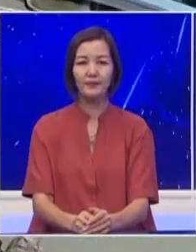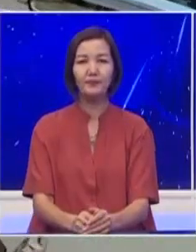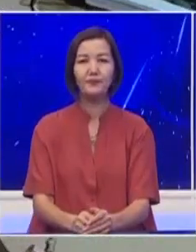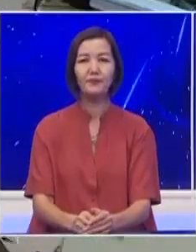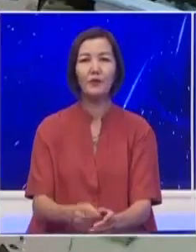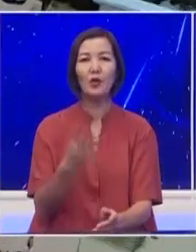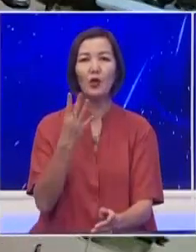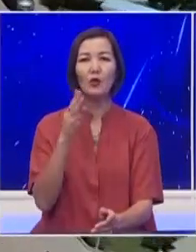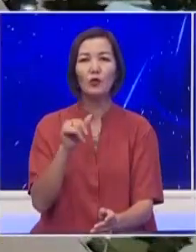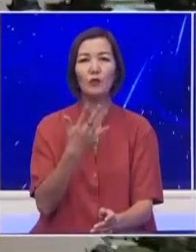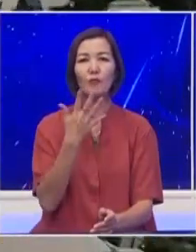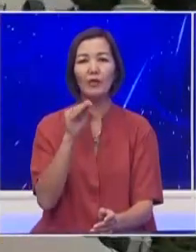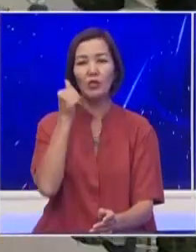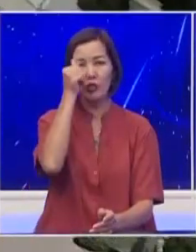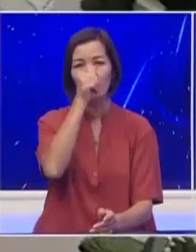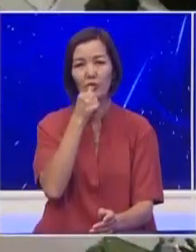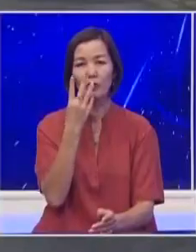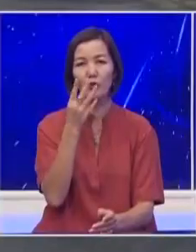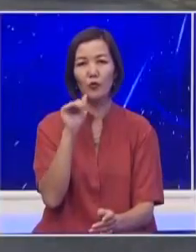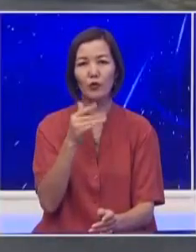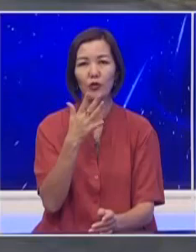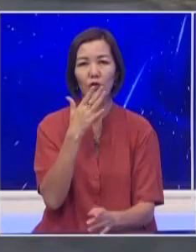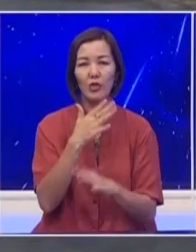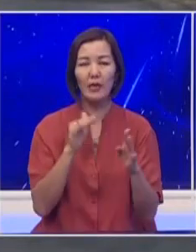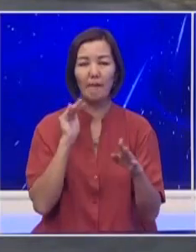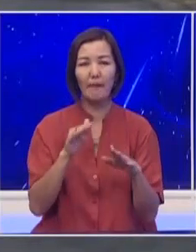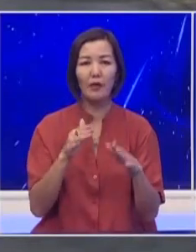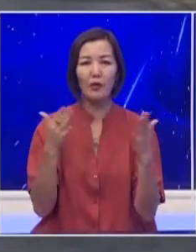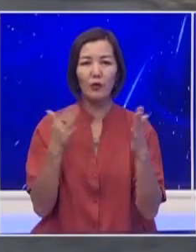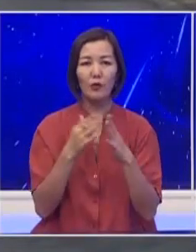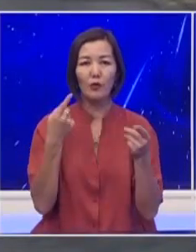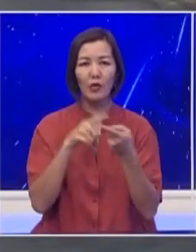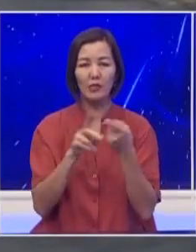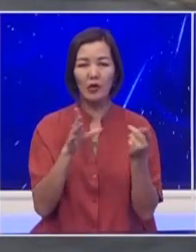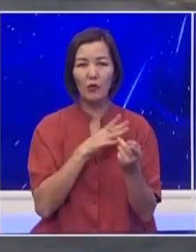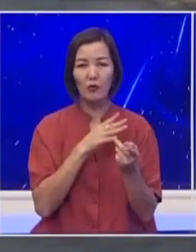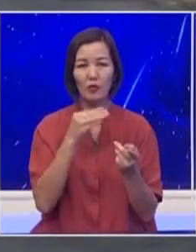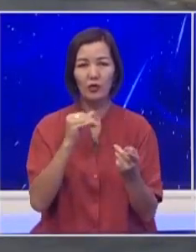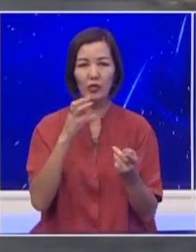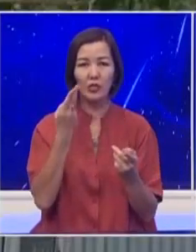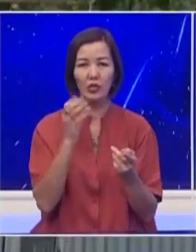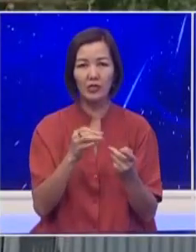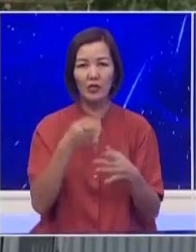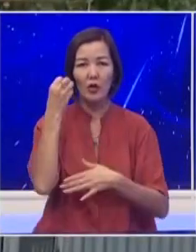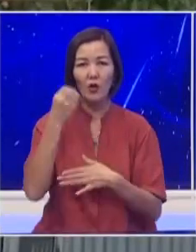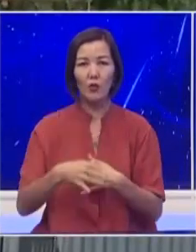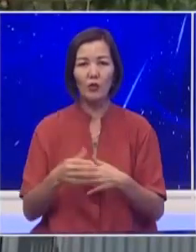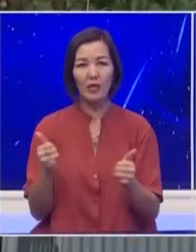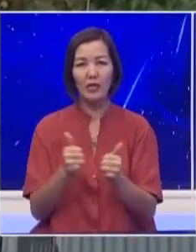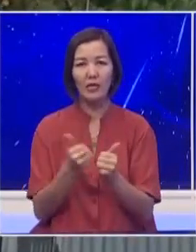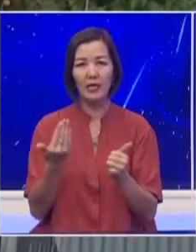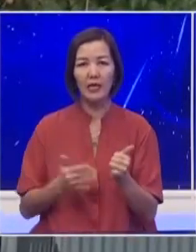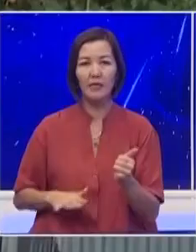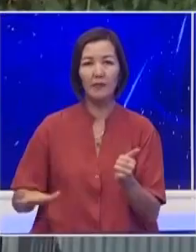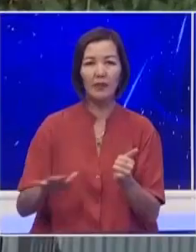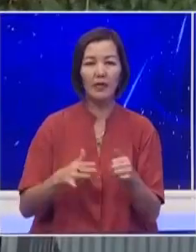4,5 жыл ішінде 4,5 мың тұтынушы. Бұл Қапшағай ауданының газ желілері жауапкершілігі шектеулі серіктестігінің облыс орталығы мен оған іргелес елді